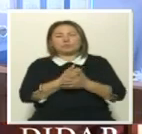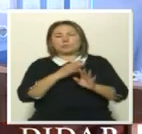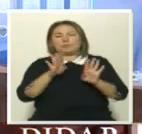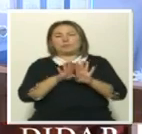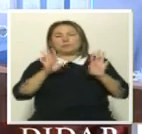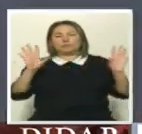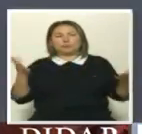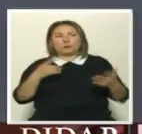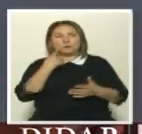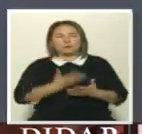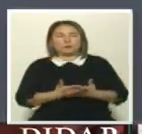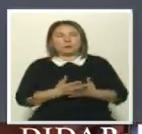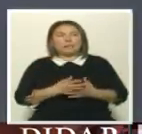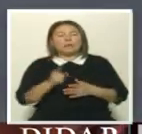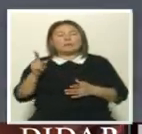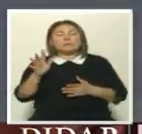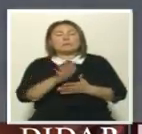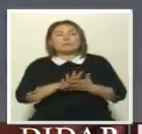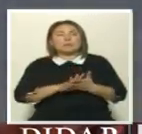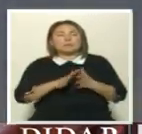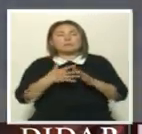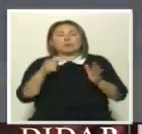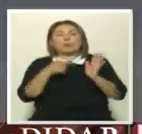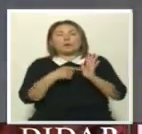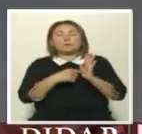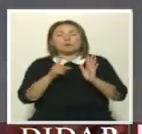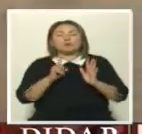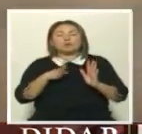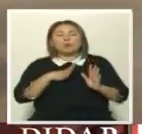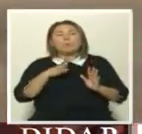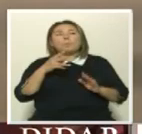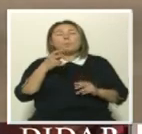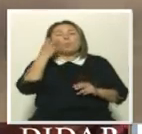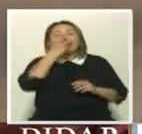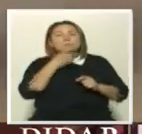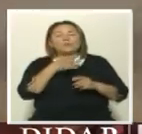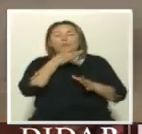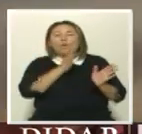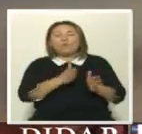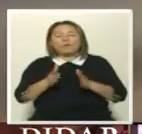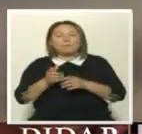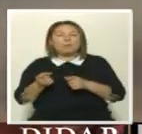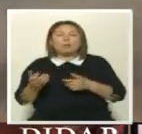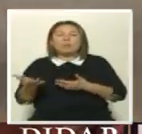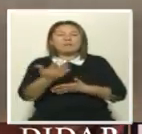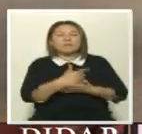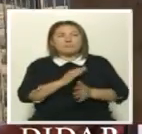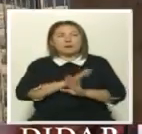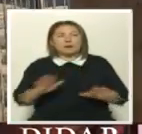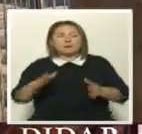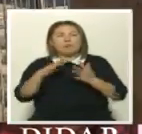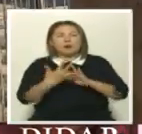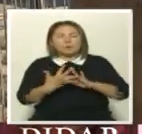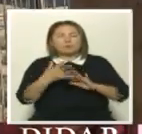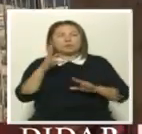ситуация жителей села указали на то что мусор вовремя не убирается И вообще санитарное состояние в ауле